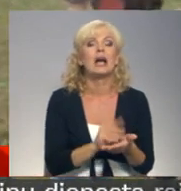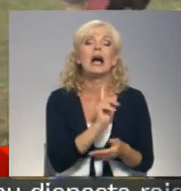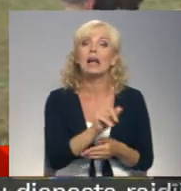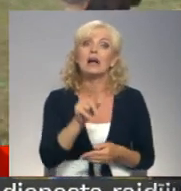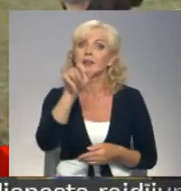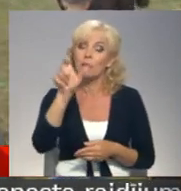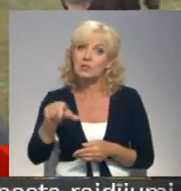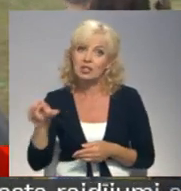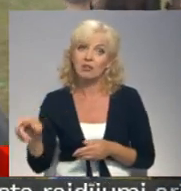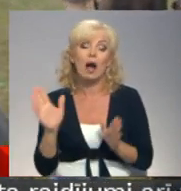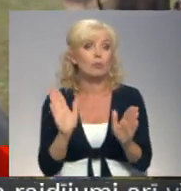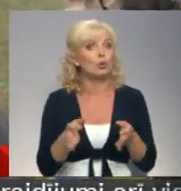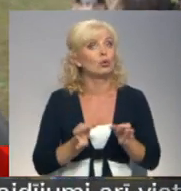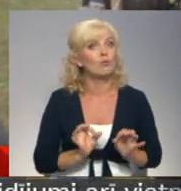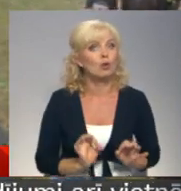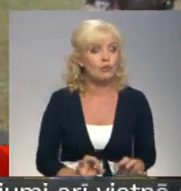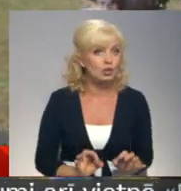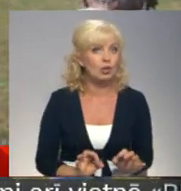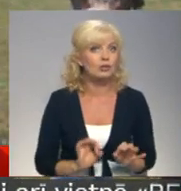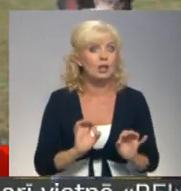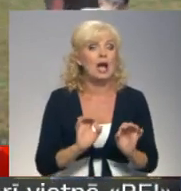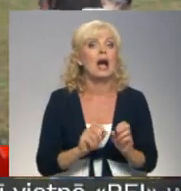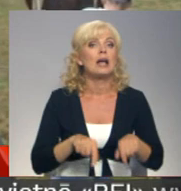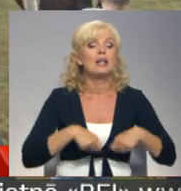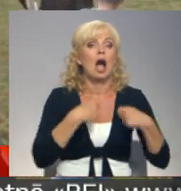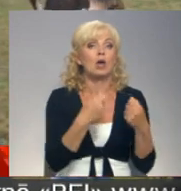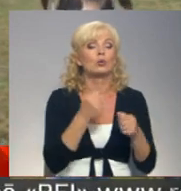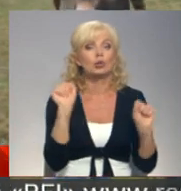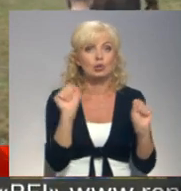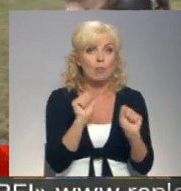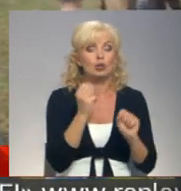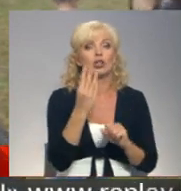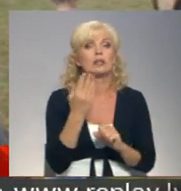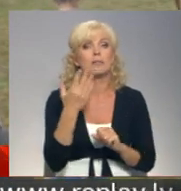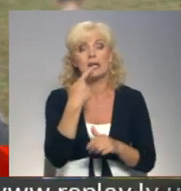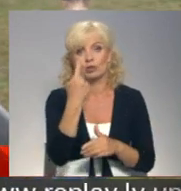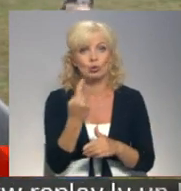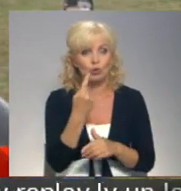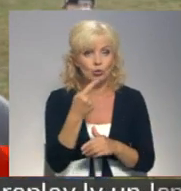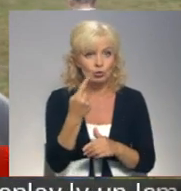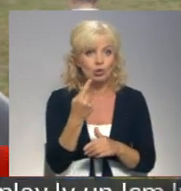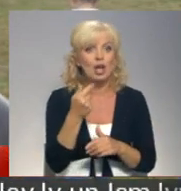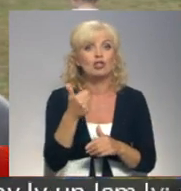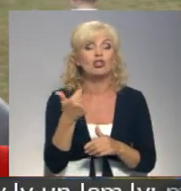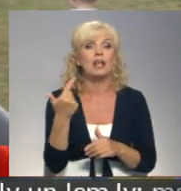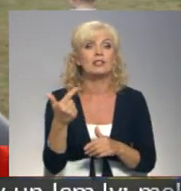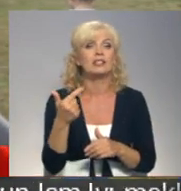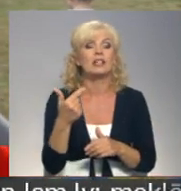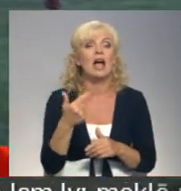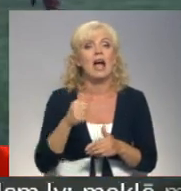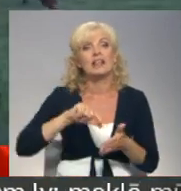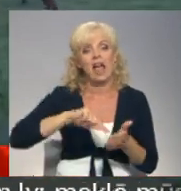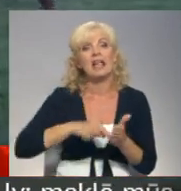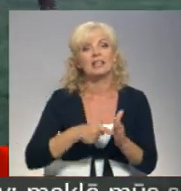Katram cilvēkam, lai būtu profesionālis, jādod sportam 5-4 stundas katru dienu, vismaz 6 reizes nedēļā 5 gadus.